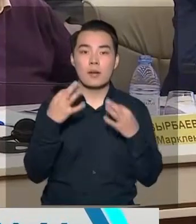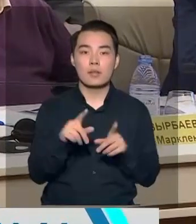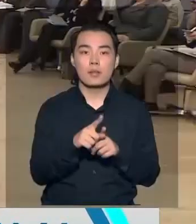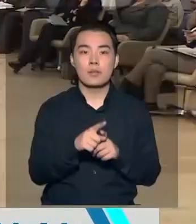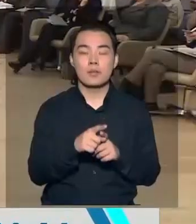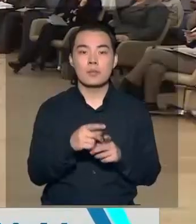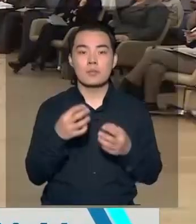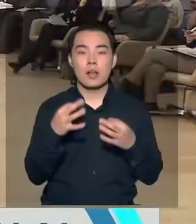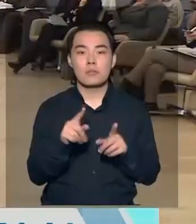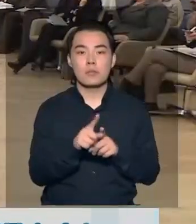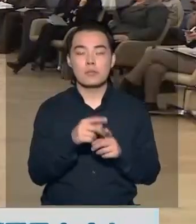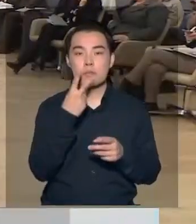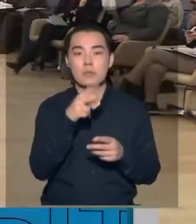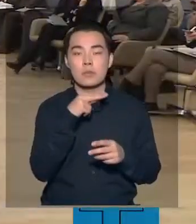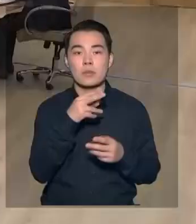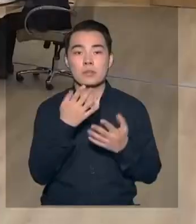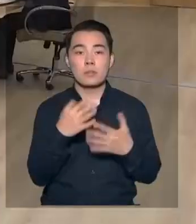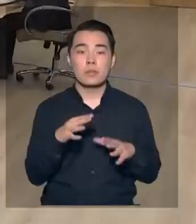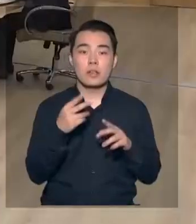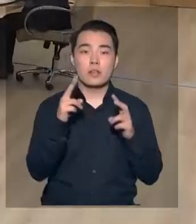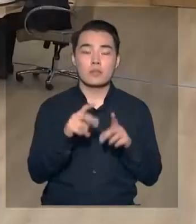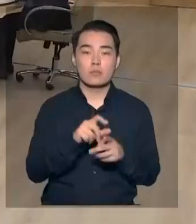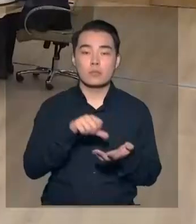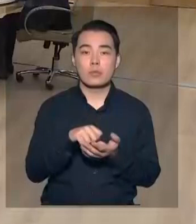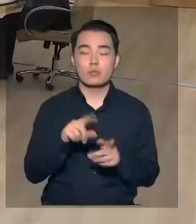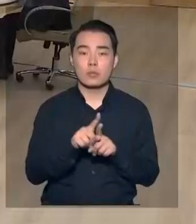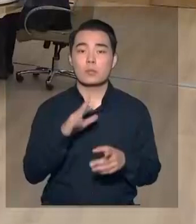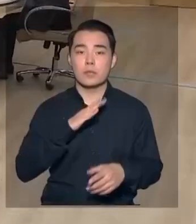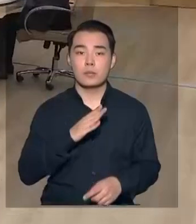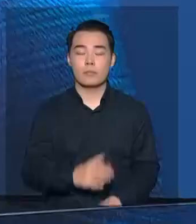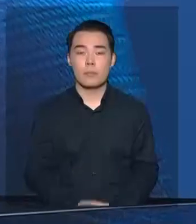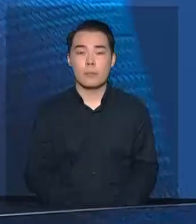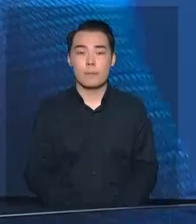бейжай қаралмайтын басқа да қоғамдық ұйым өкілдері қатысты.